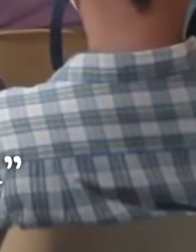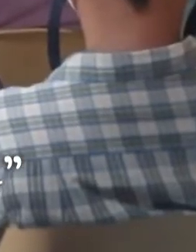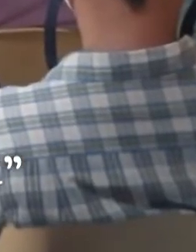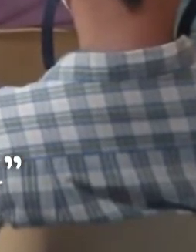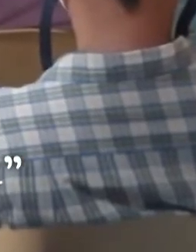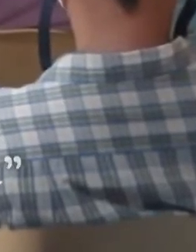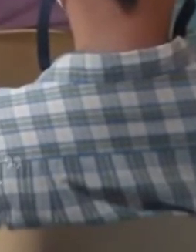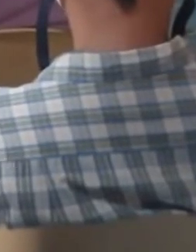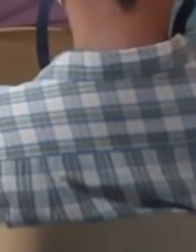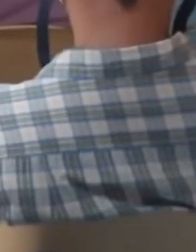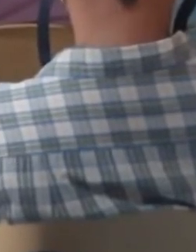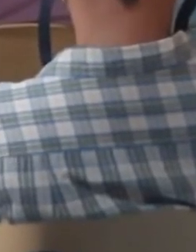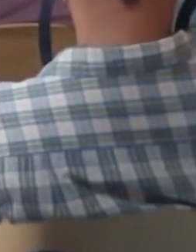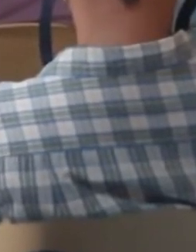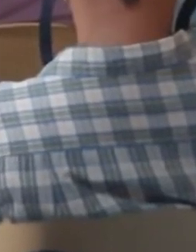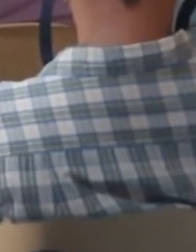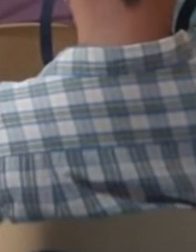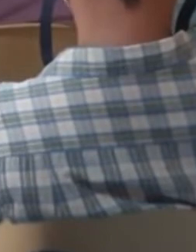예정입니다.